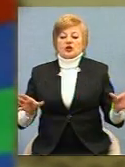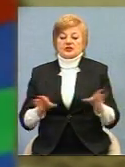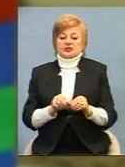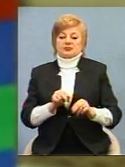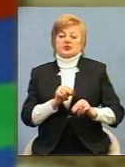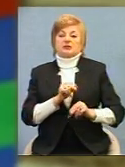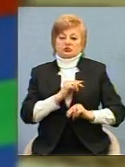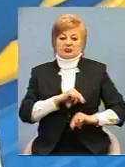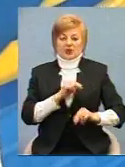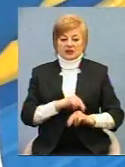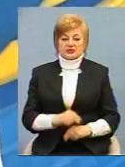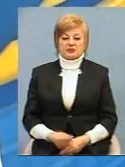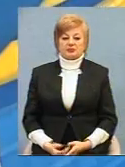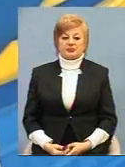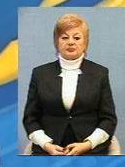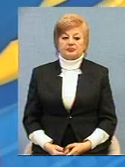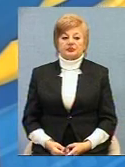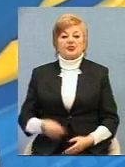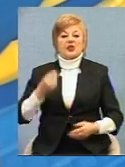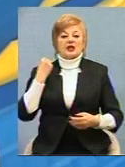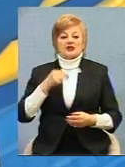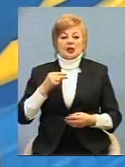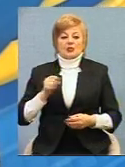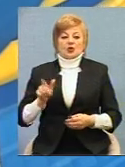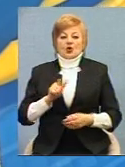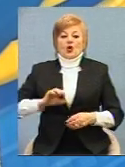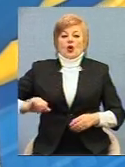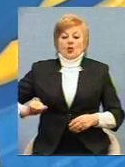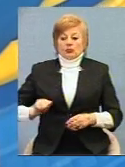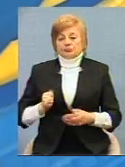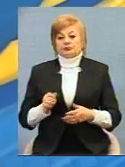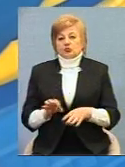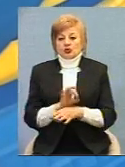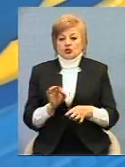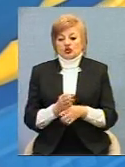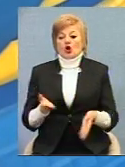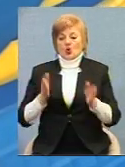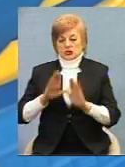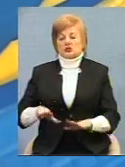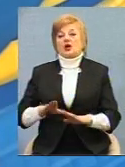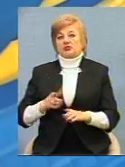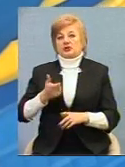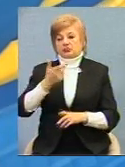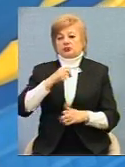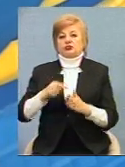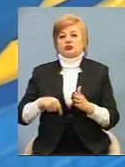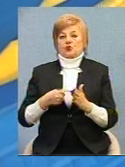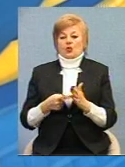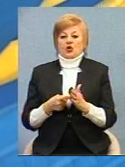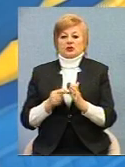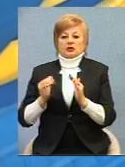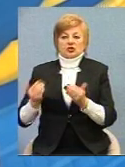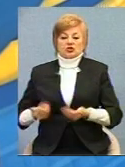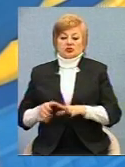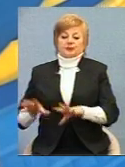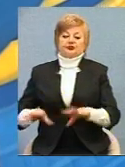Лего Фундейшн. Запорізьке подружжя залишило переваги цивілізації індустріального міста заради невеликого села на